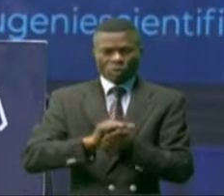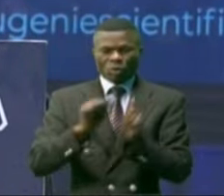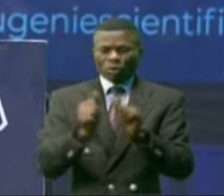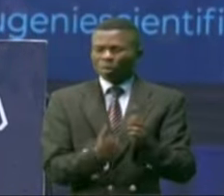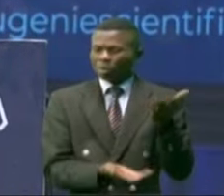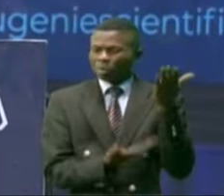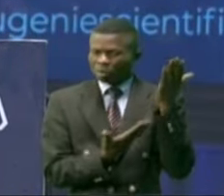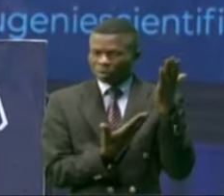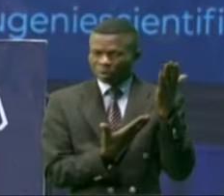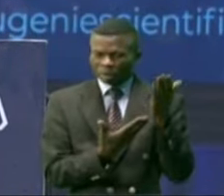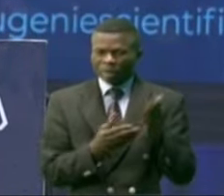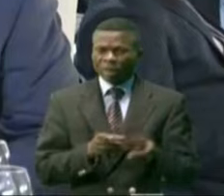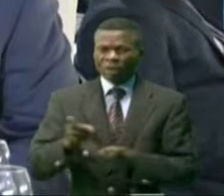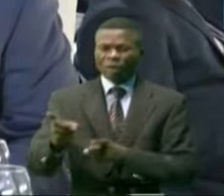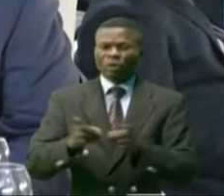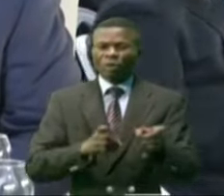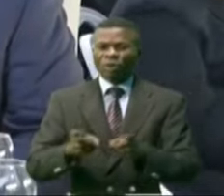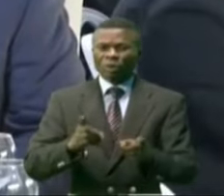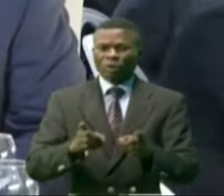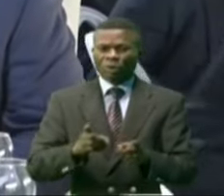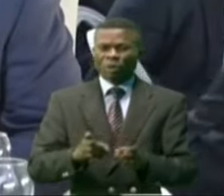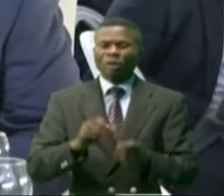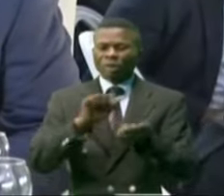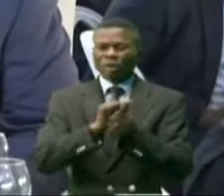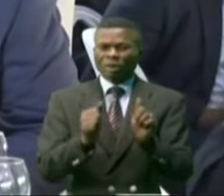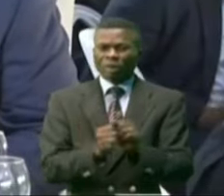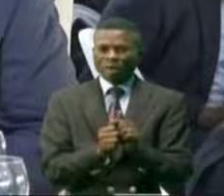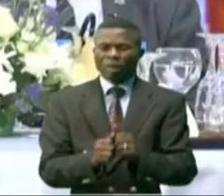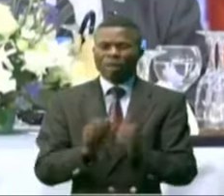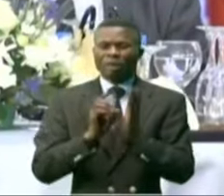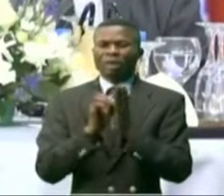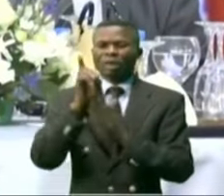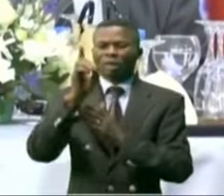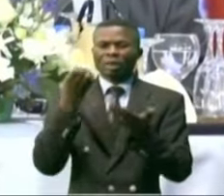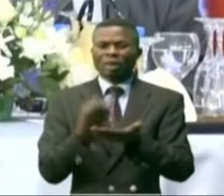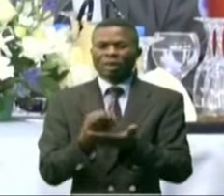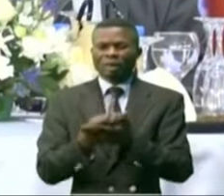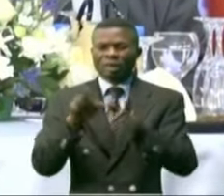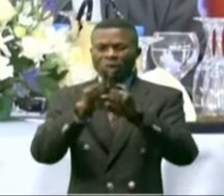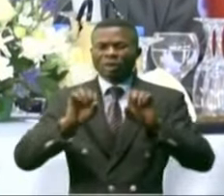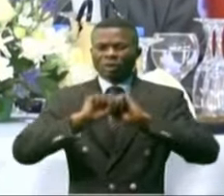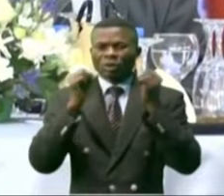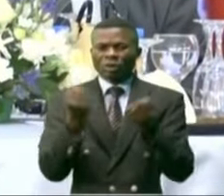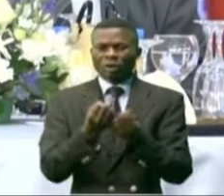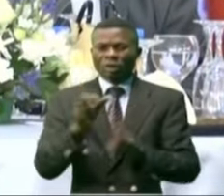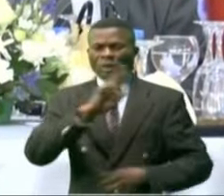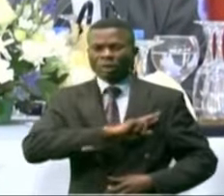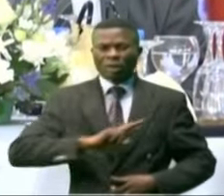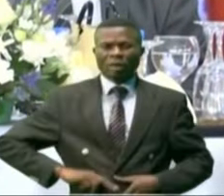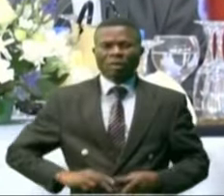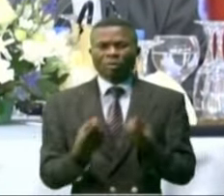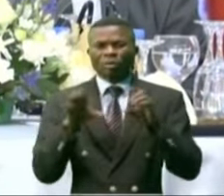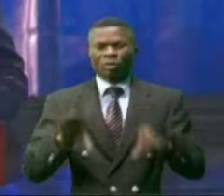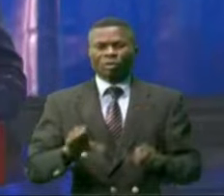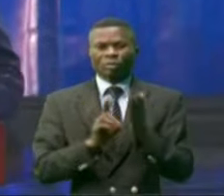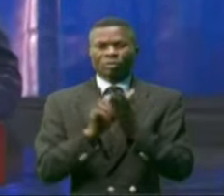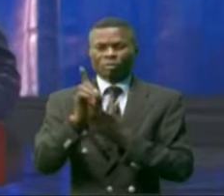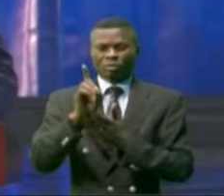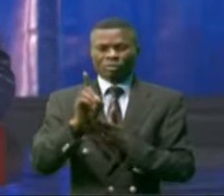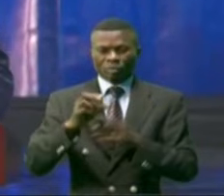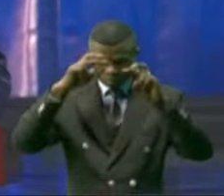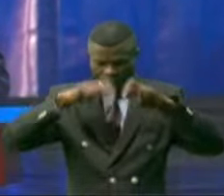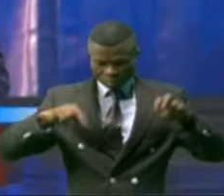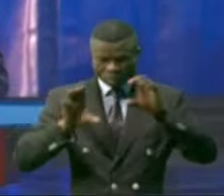vital qui conduira à n'en point douter à l'émergence économique et sociale de la RDC. Le développement de la